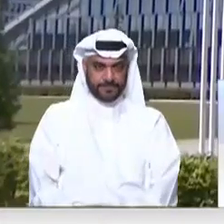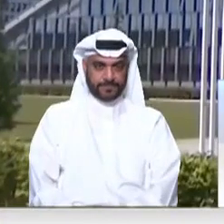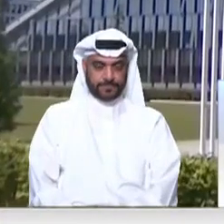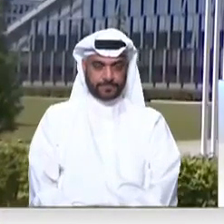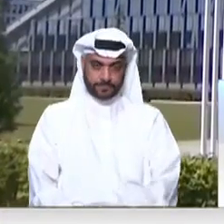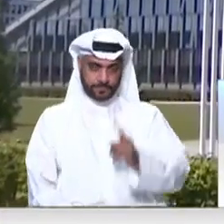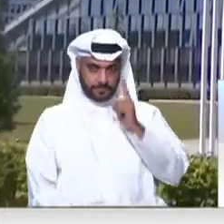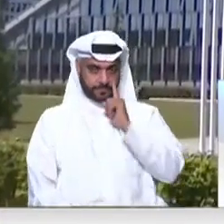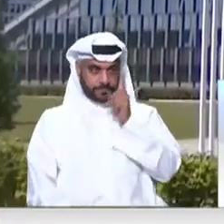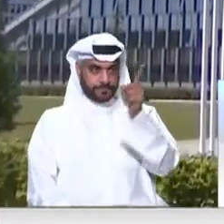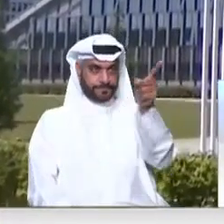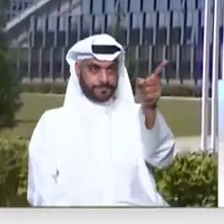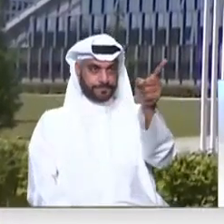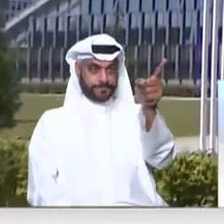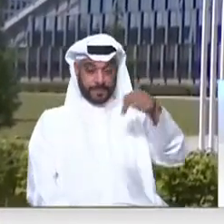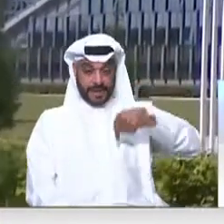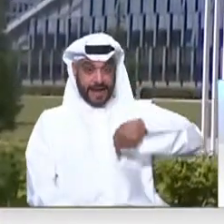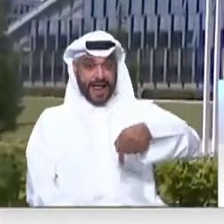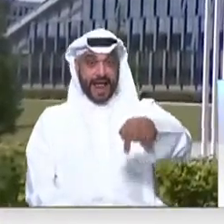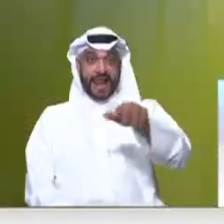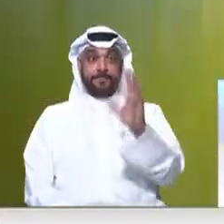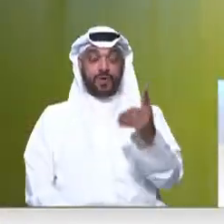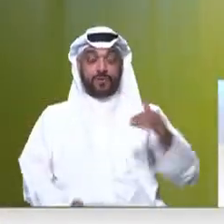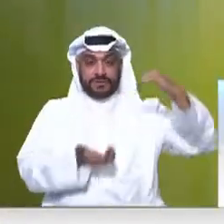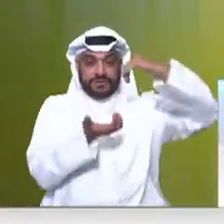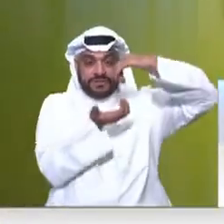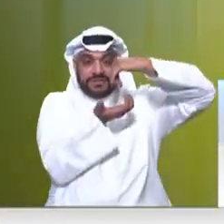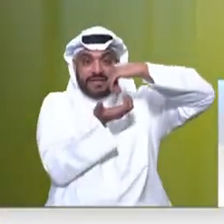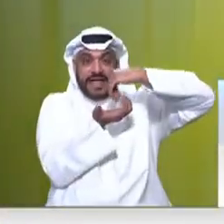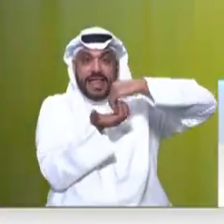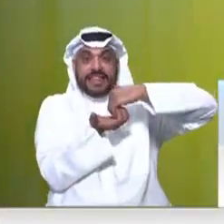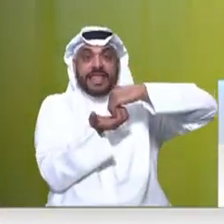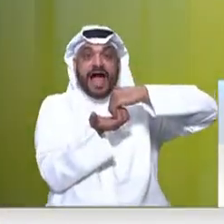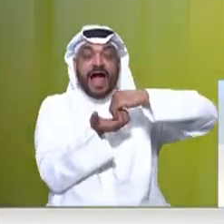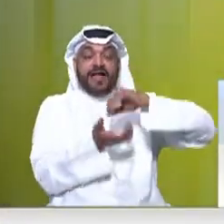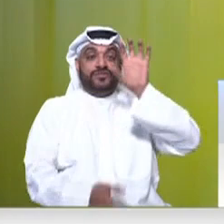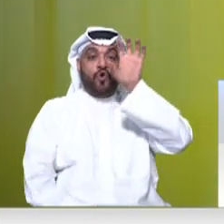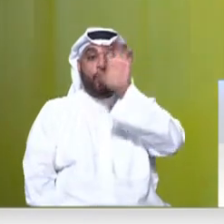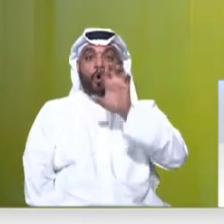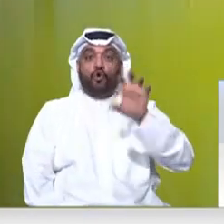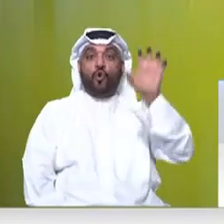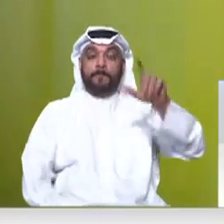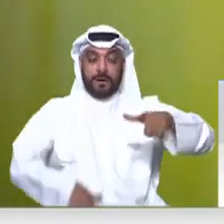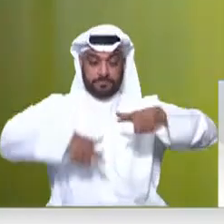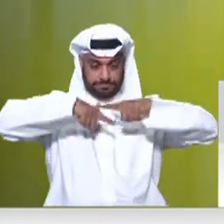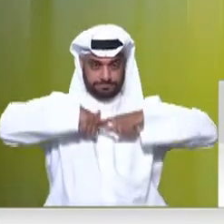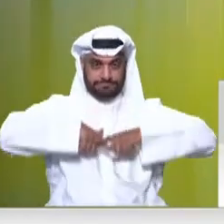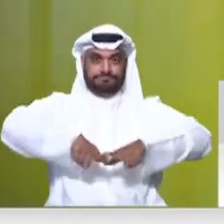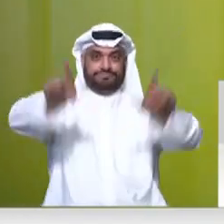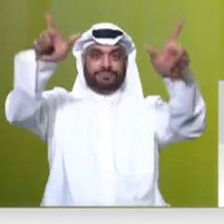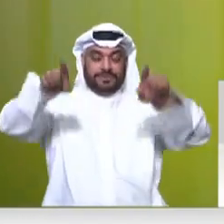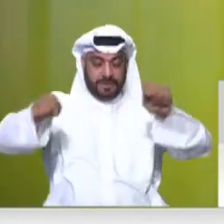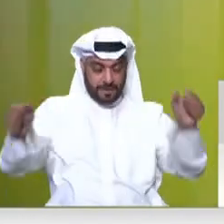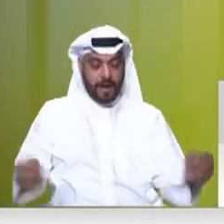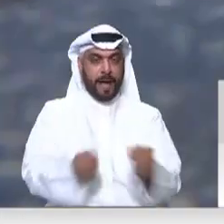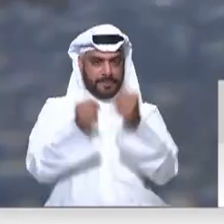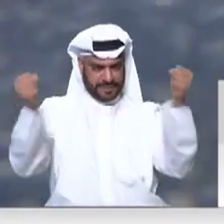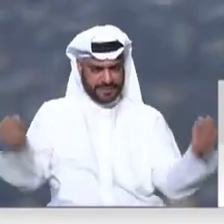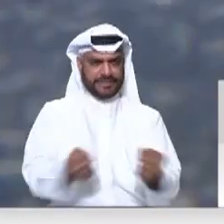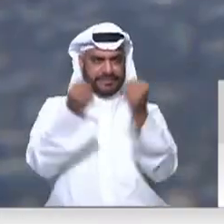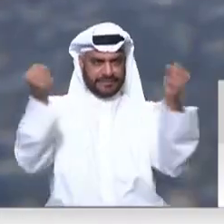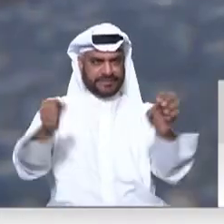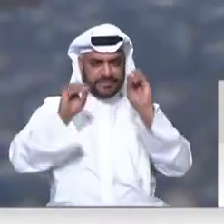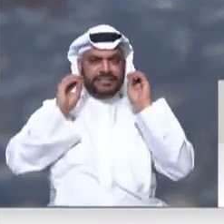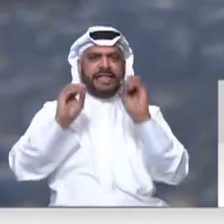وسط الازمه المتصاعده مع روسيا اعلن حلف الناتو اليوم اطلاق اكبر مناوره جويه في تاريخه